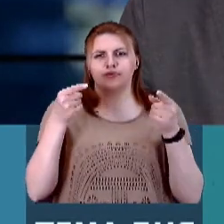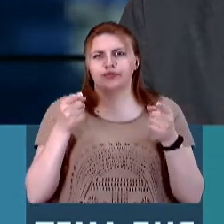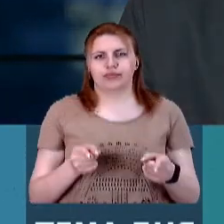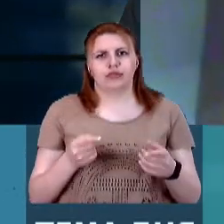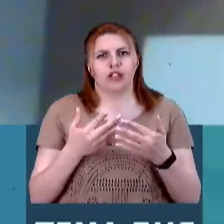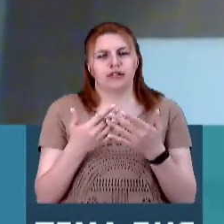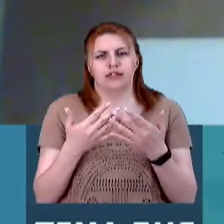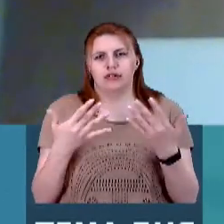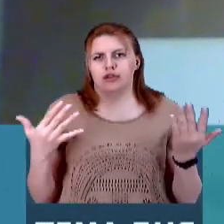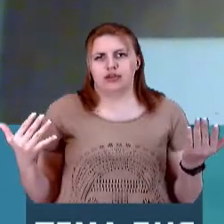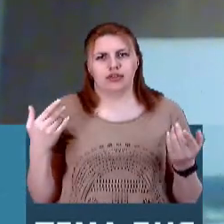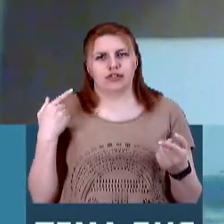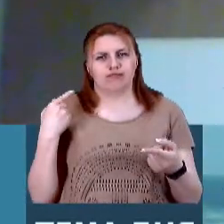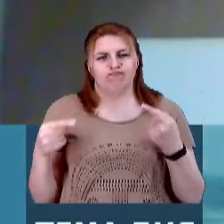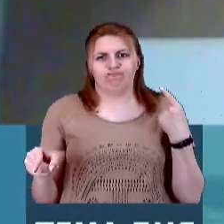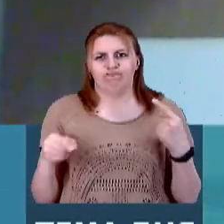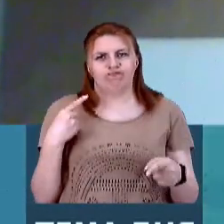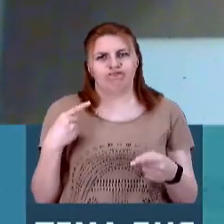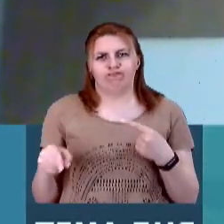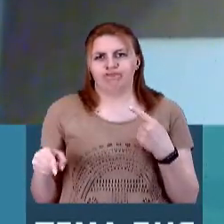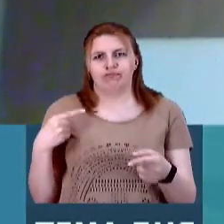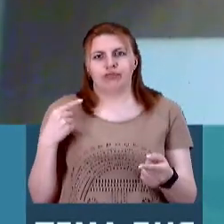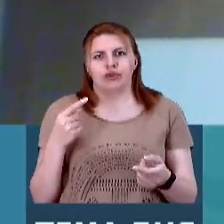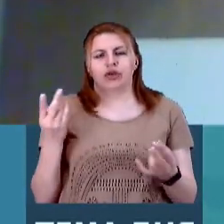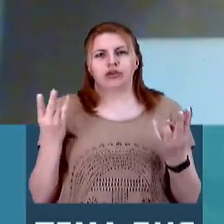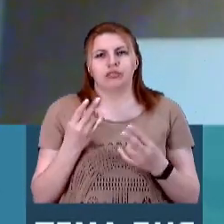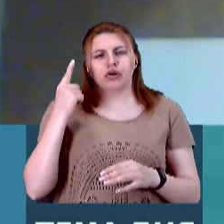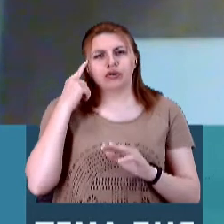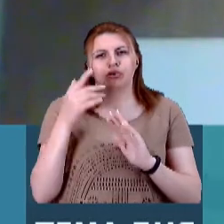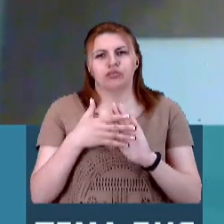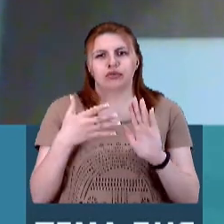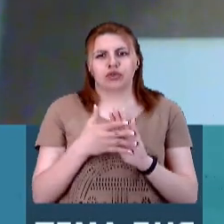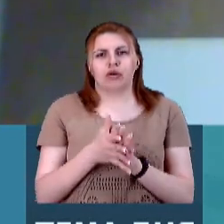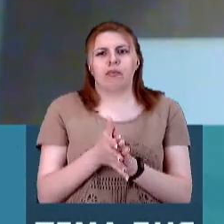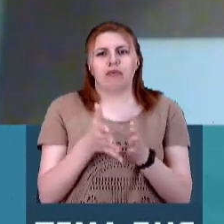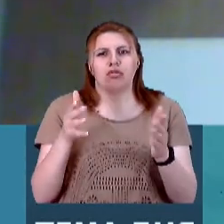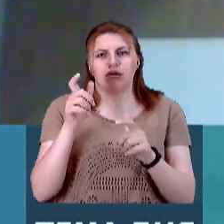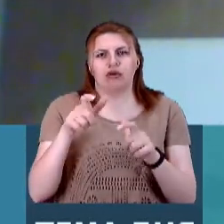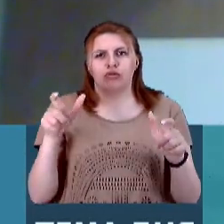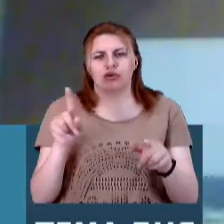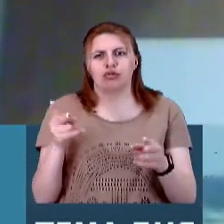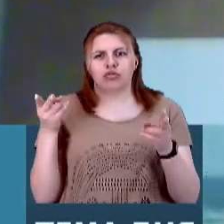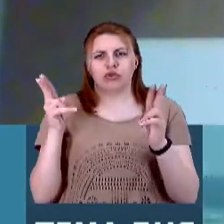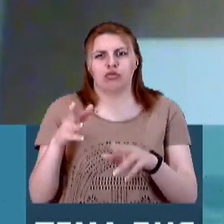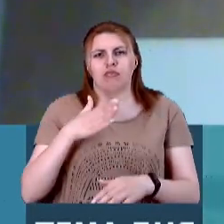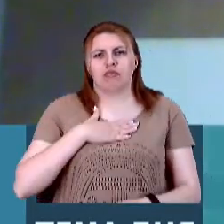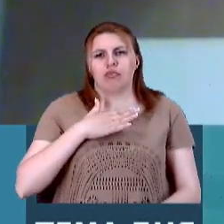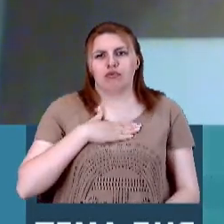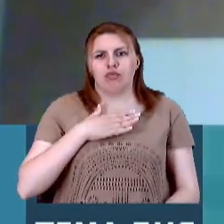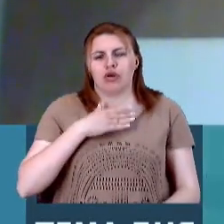треба розуміти, що більшість людей, яка там залишилась, да, от і мої там